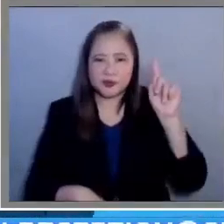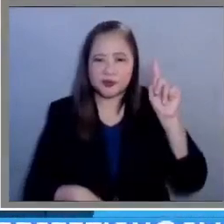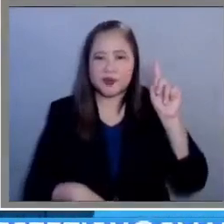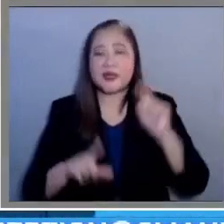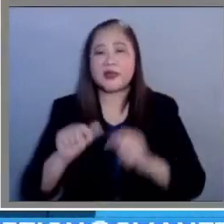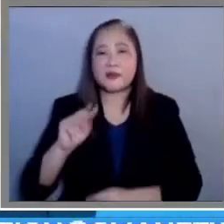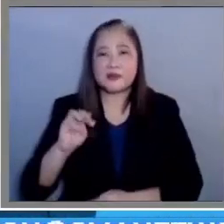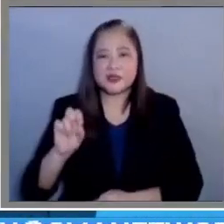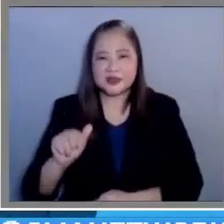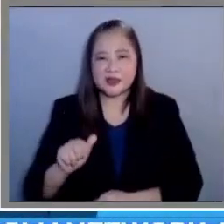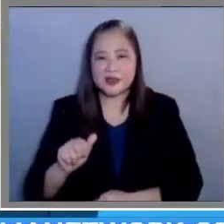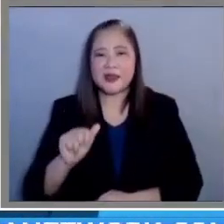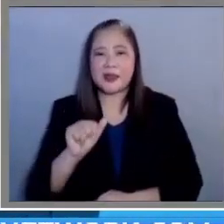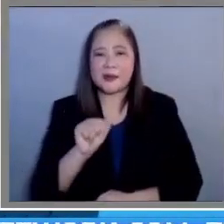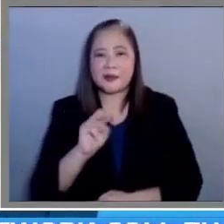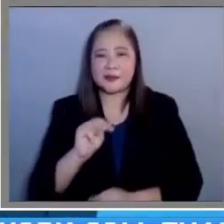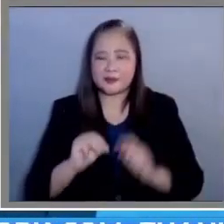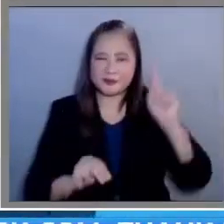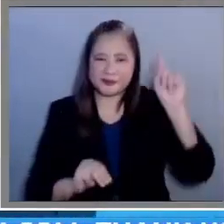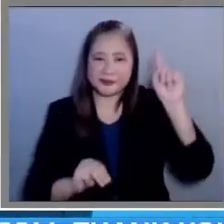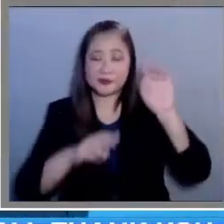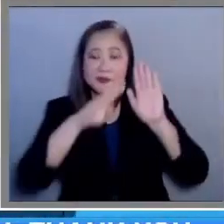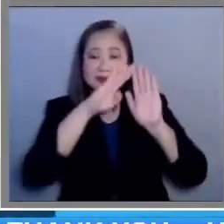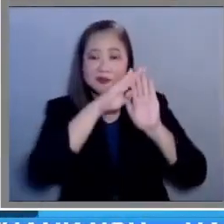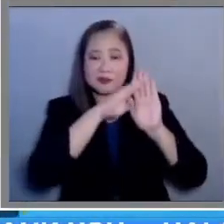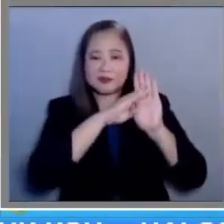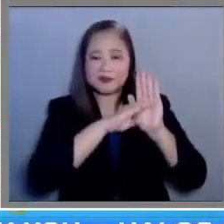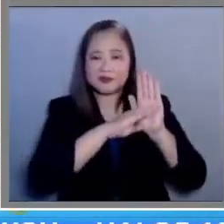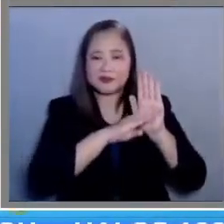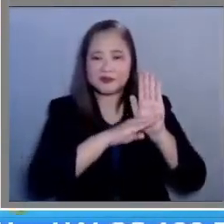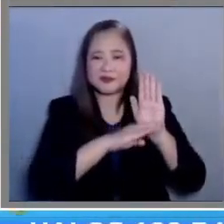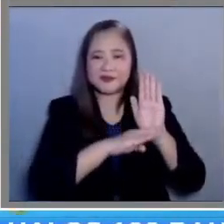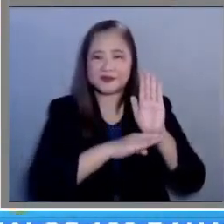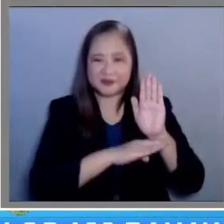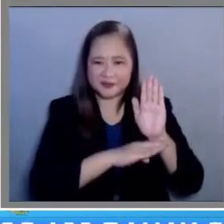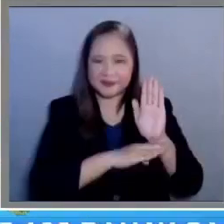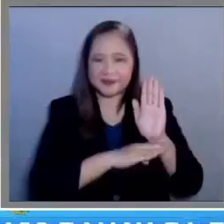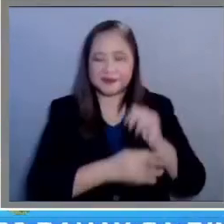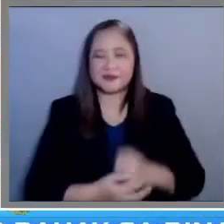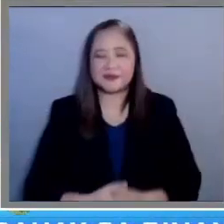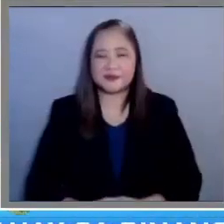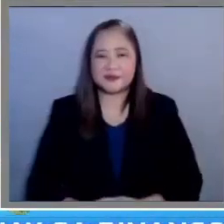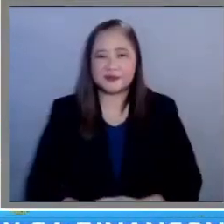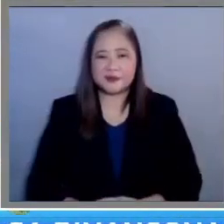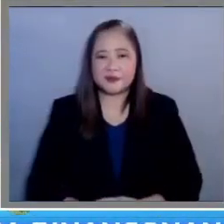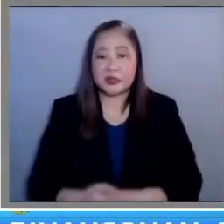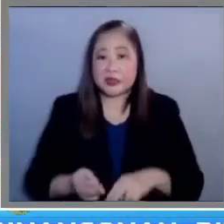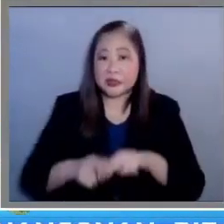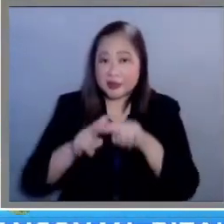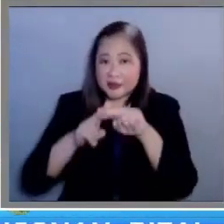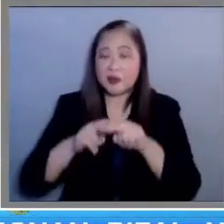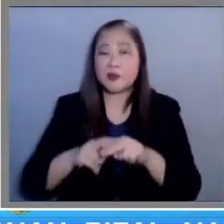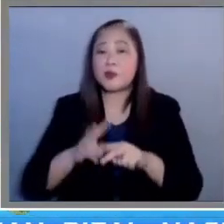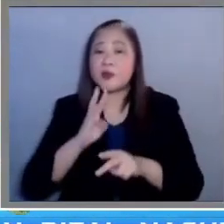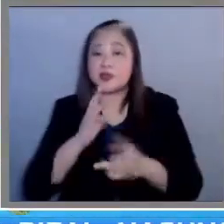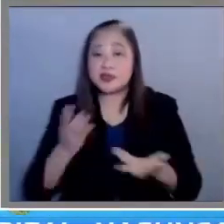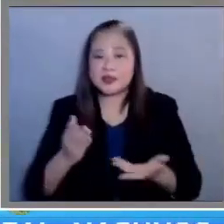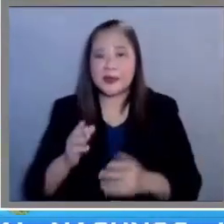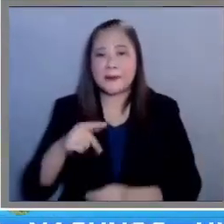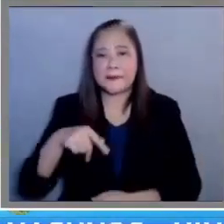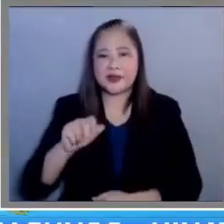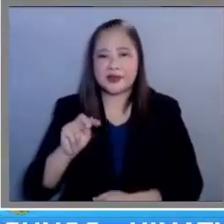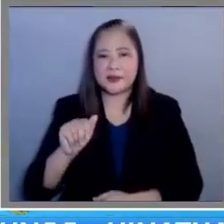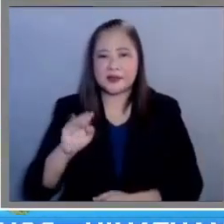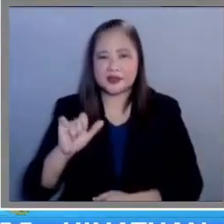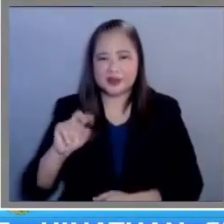Ambuklao, Binga, San Roque at sa Caliraya Reservoir. Tumaas naman ang water level sa Pantabangan at Magat